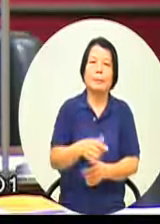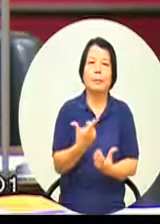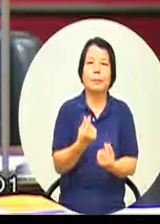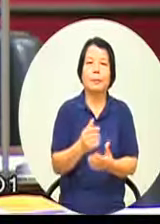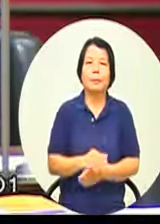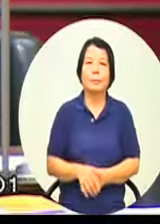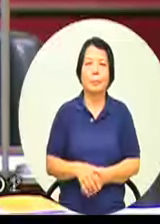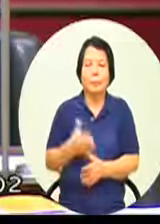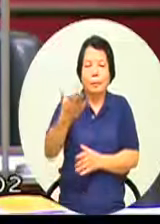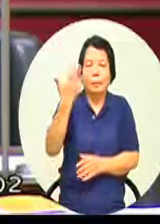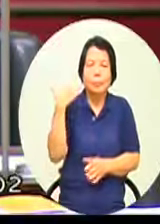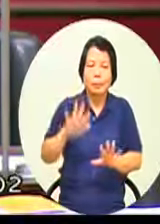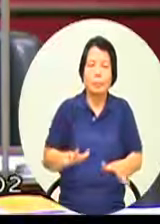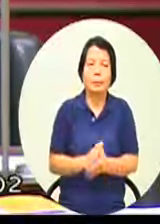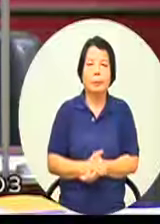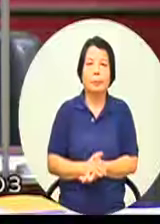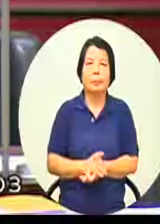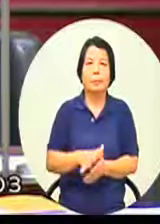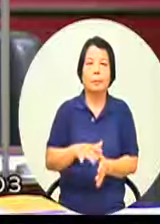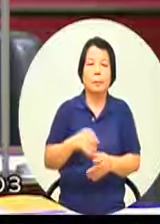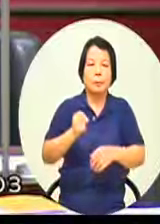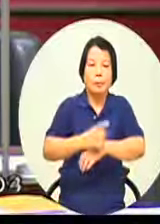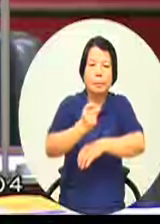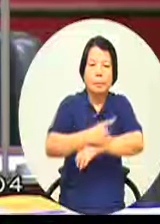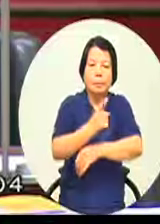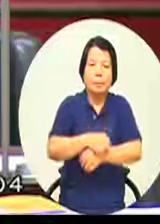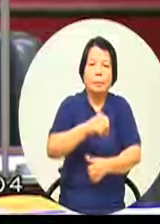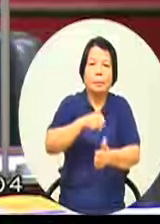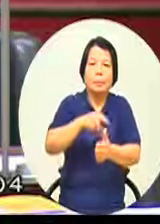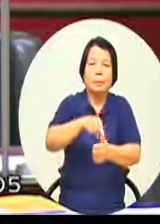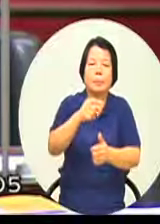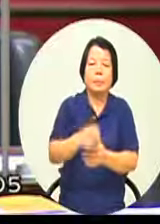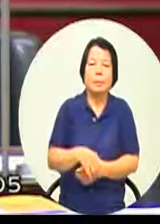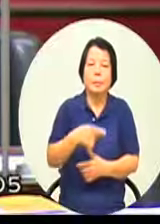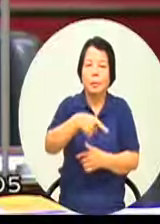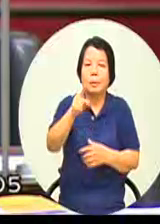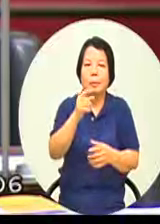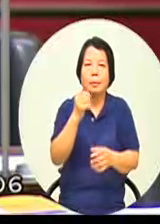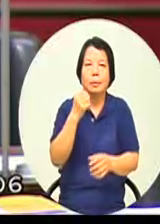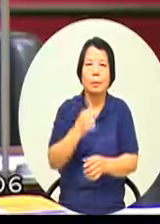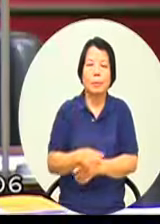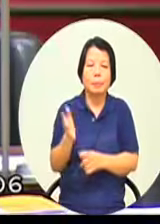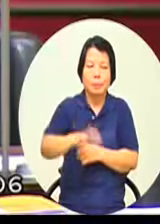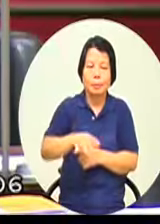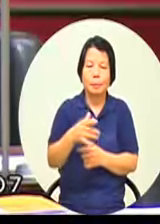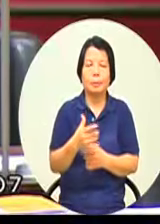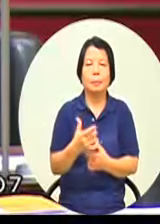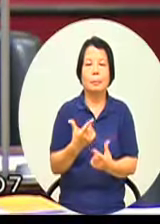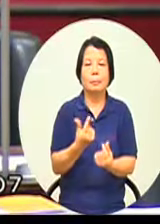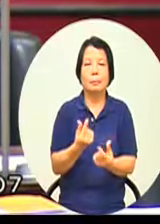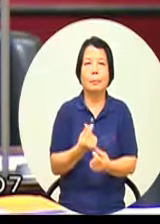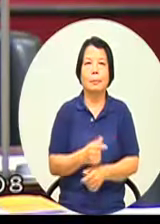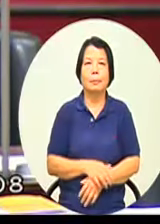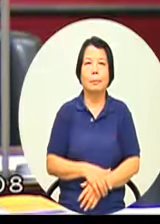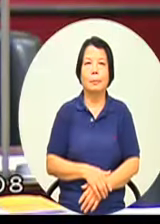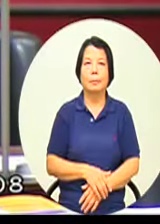早去，我就说你现在叫他不要养虾，叫他去死，叫他去死好了，对不对？